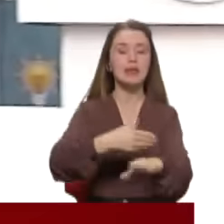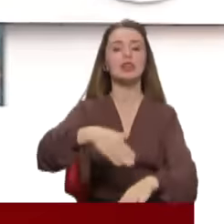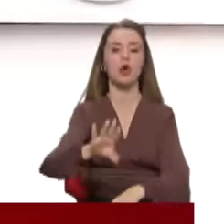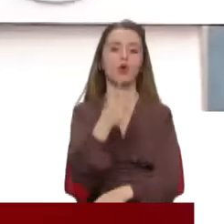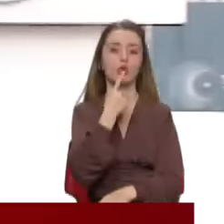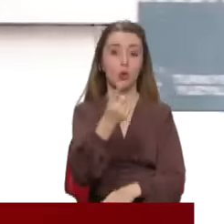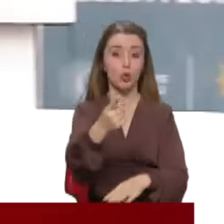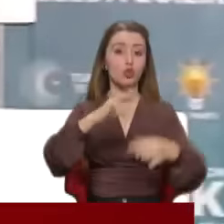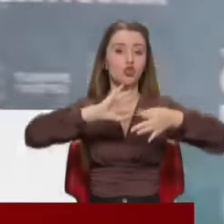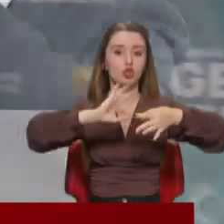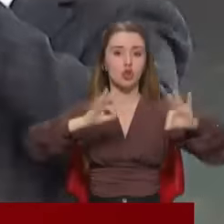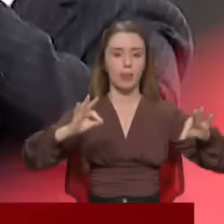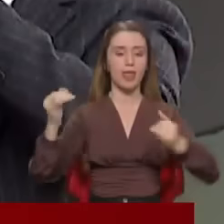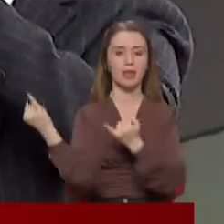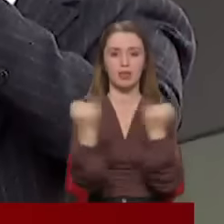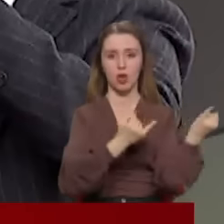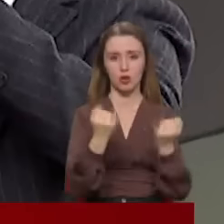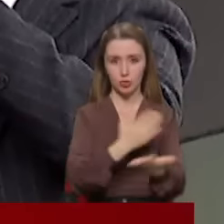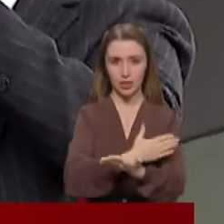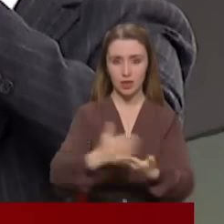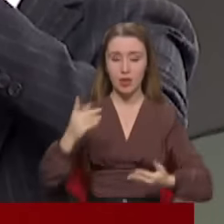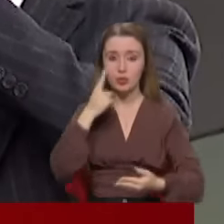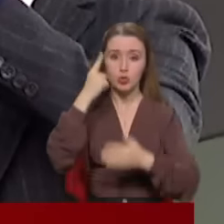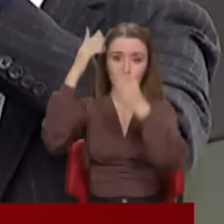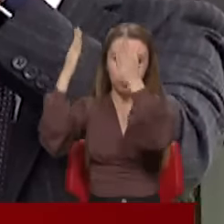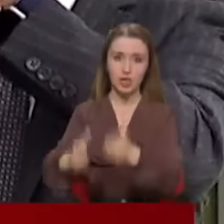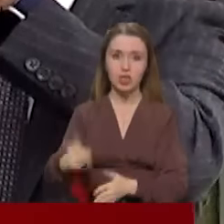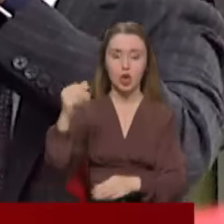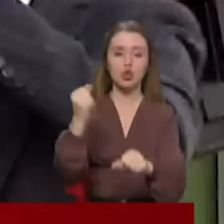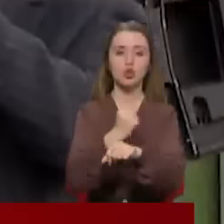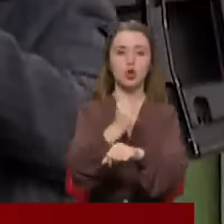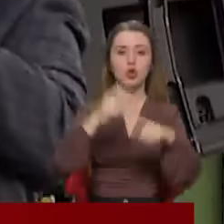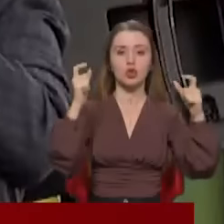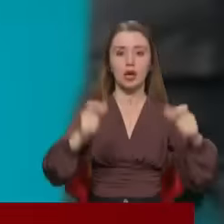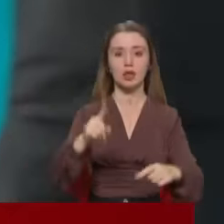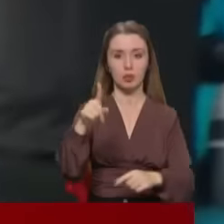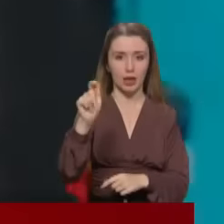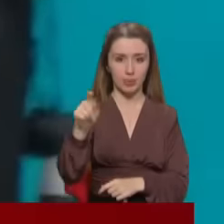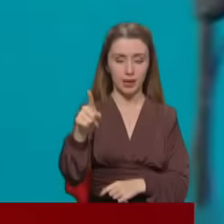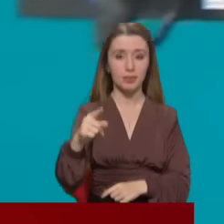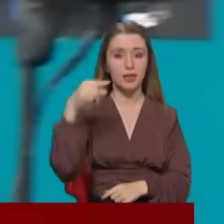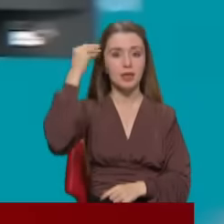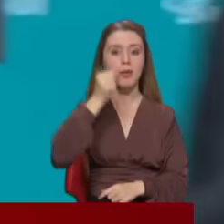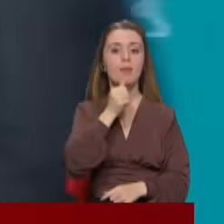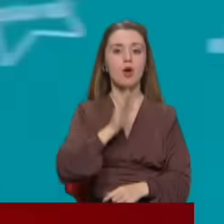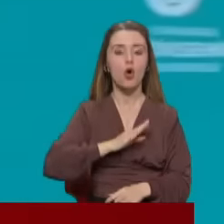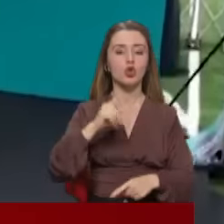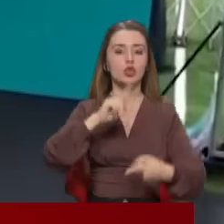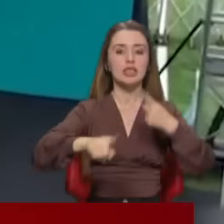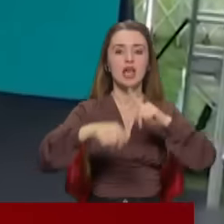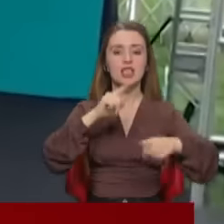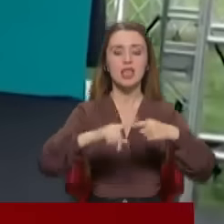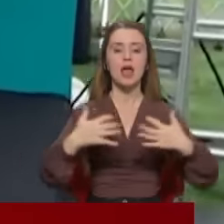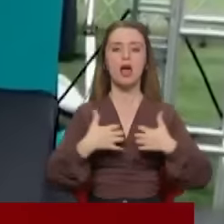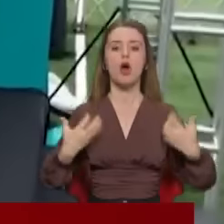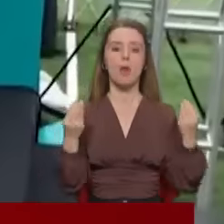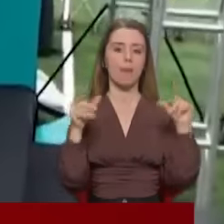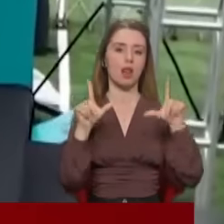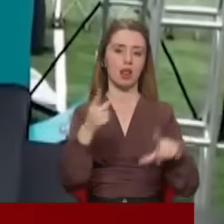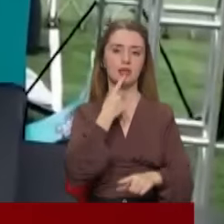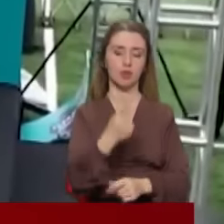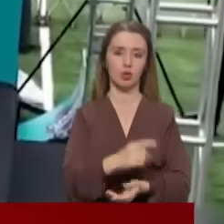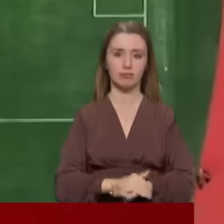olarak yorumlanan cümleleri tartışılırken Erdoğan Zonguldak'ta eli yükseltti. İmamoğlu siyasette mertlik,